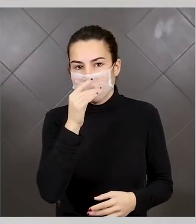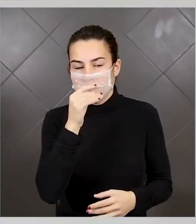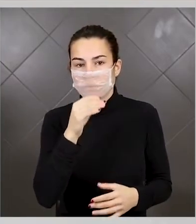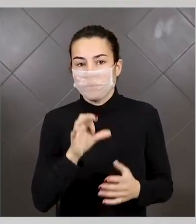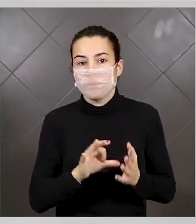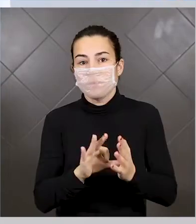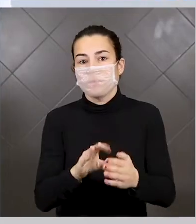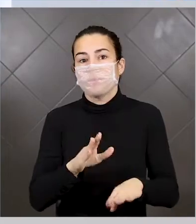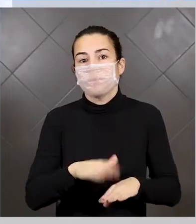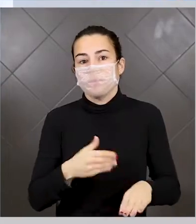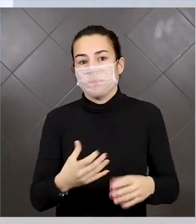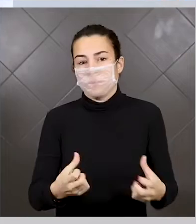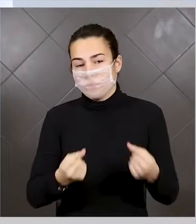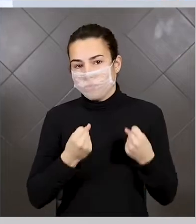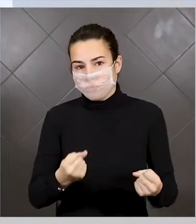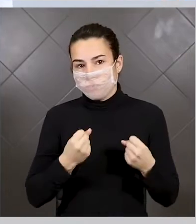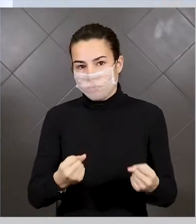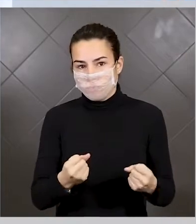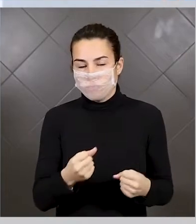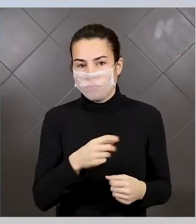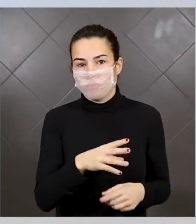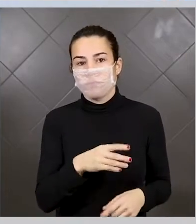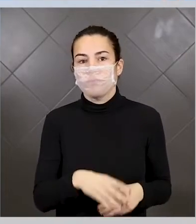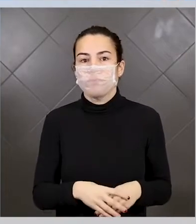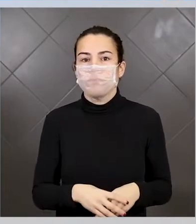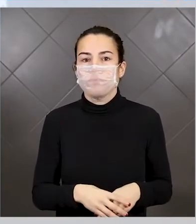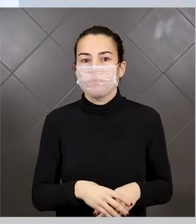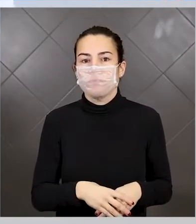almívar, que al final el sucre és anticongelant